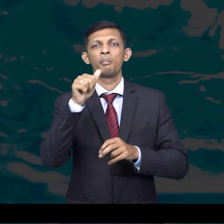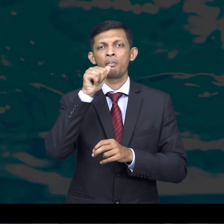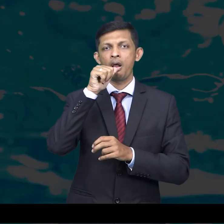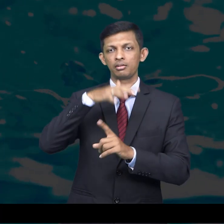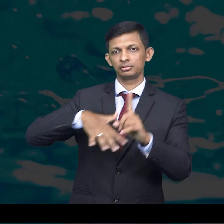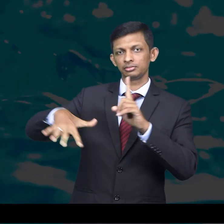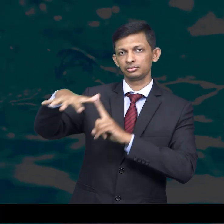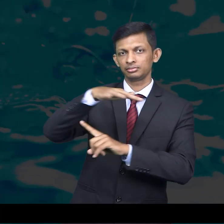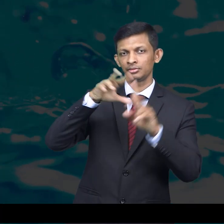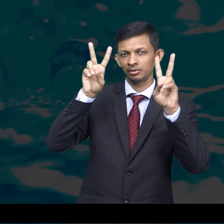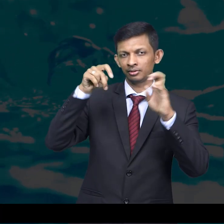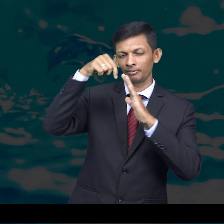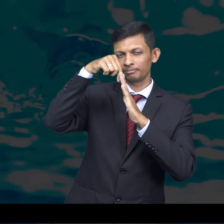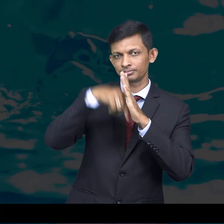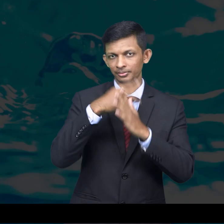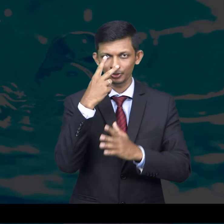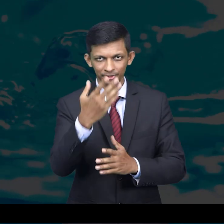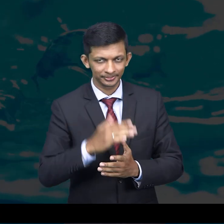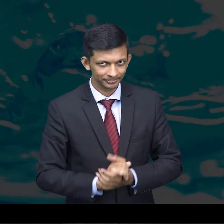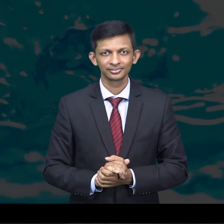पाण्याचे स्रोत.